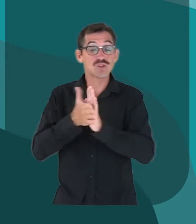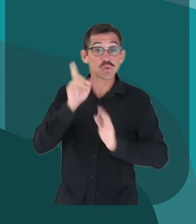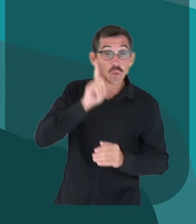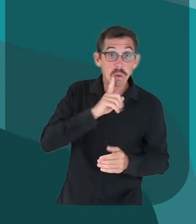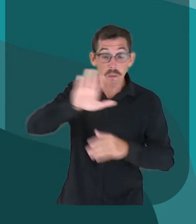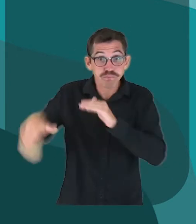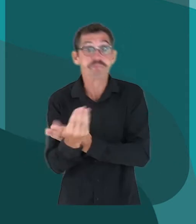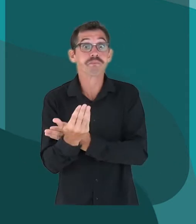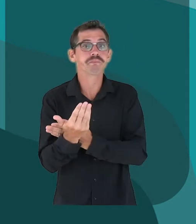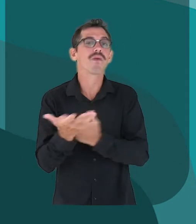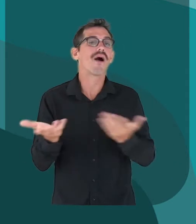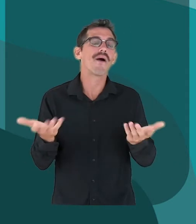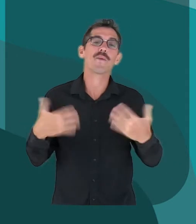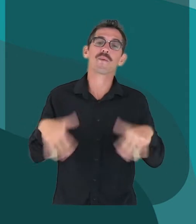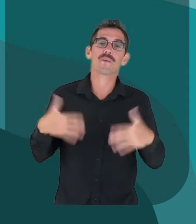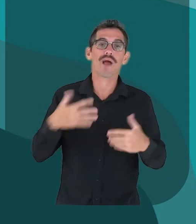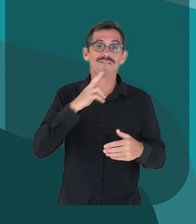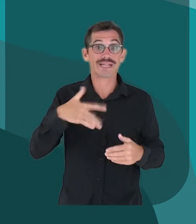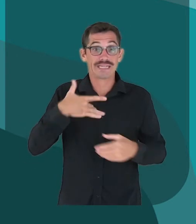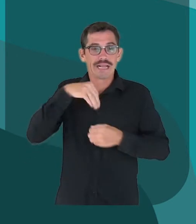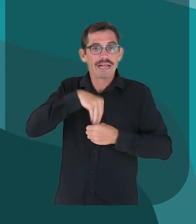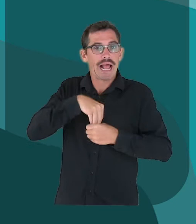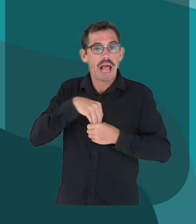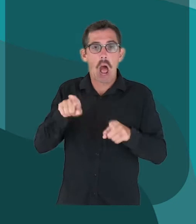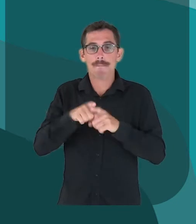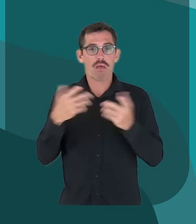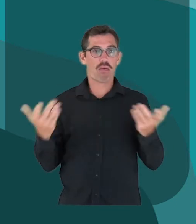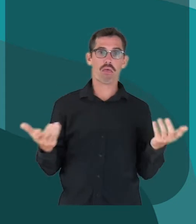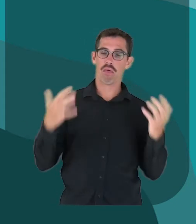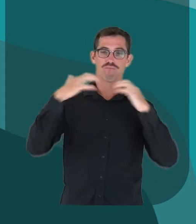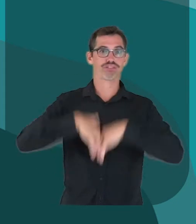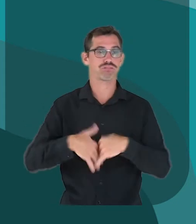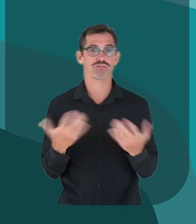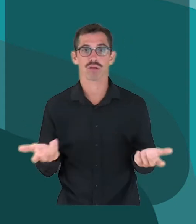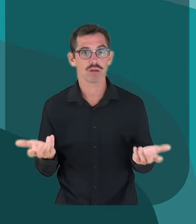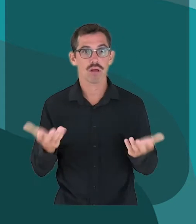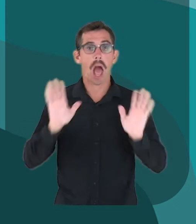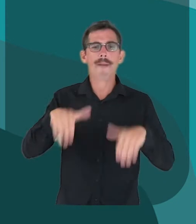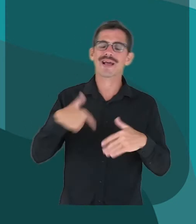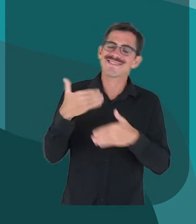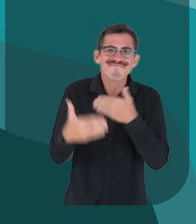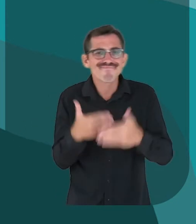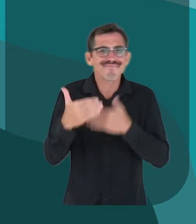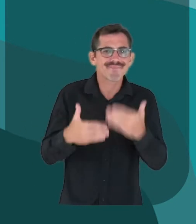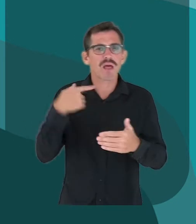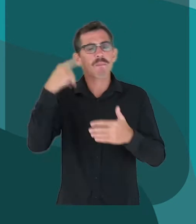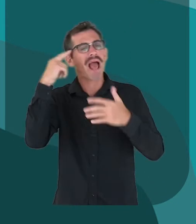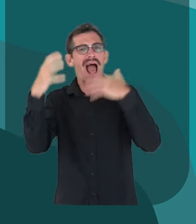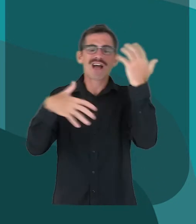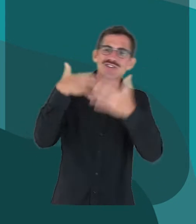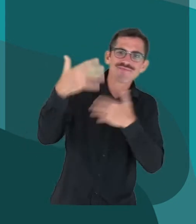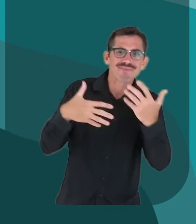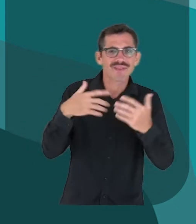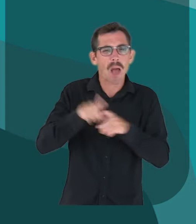où devenir sourd du jour au lendemain, ça a vraiment créé un sentiment d'impuissance, puis comme quoi tout était